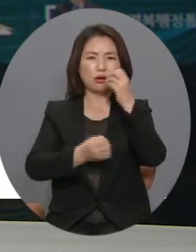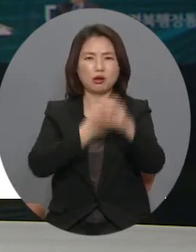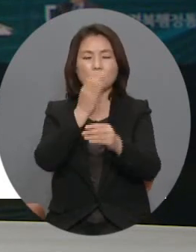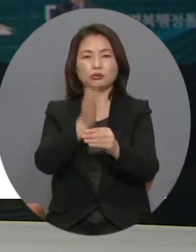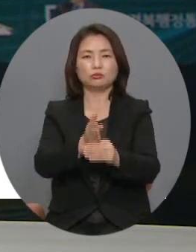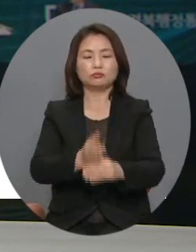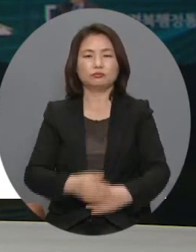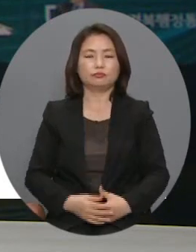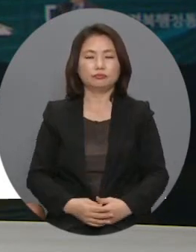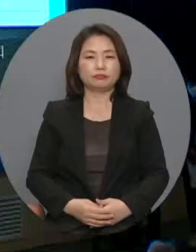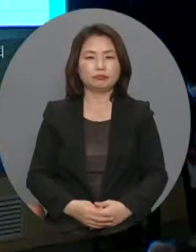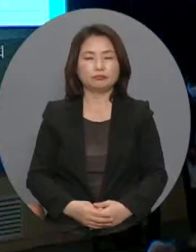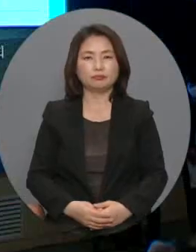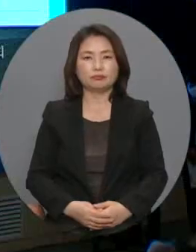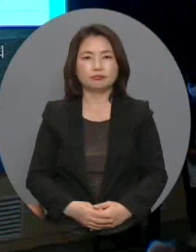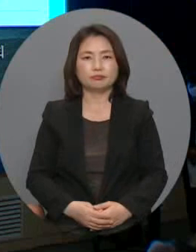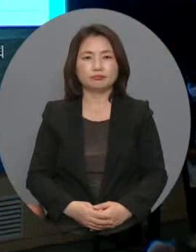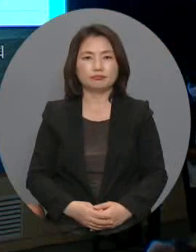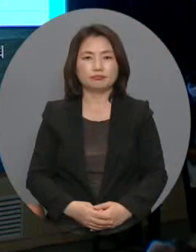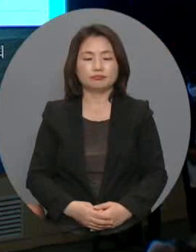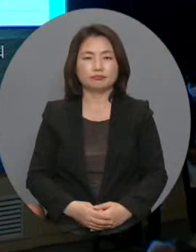보도입니다.